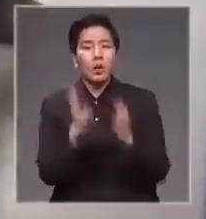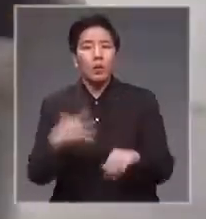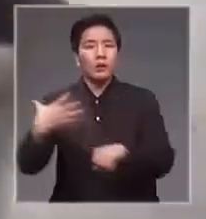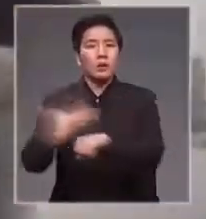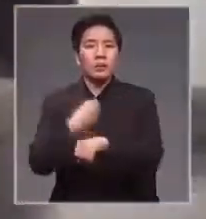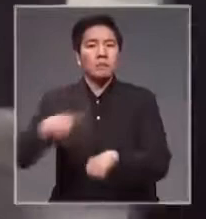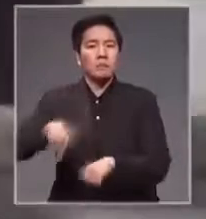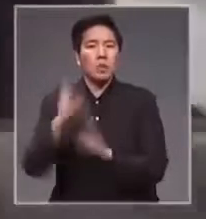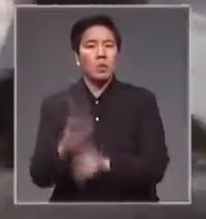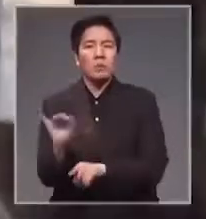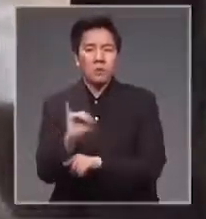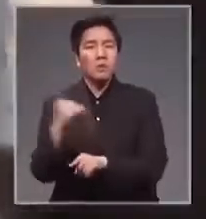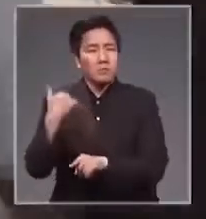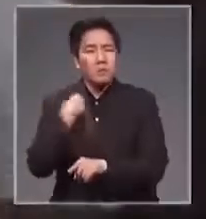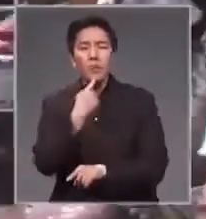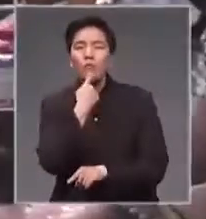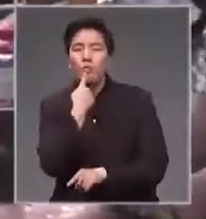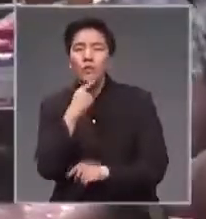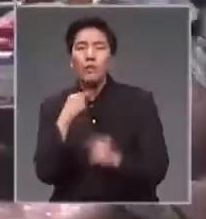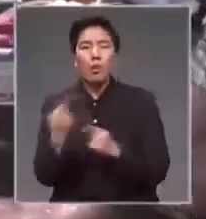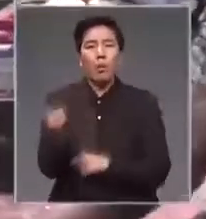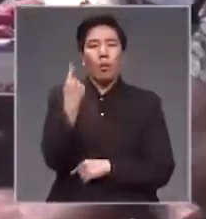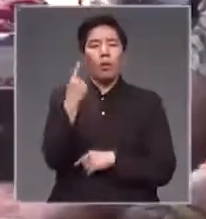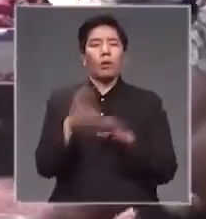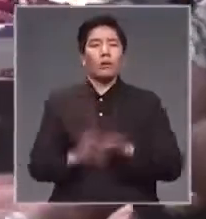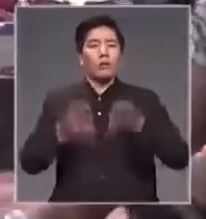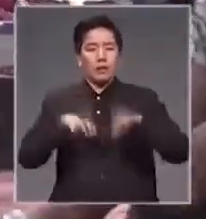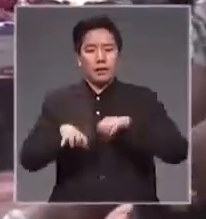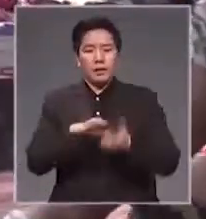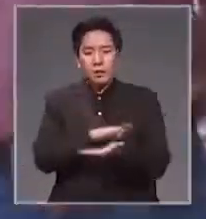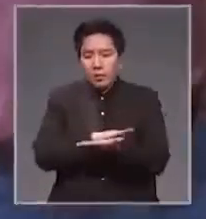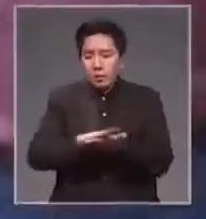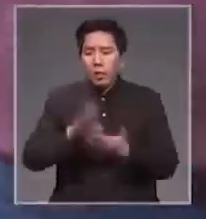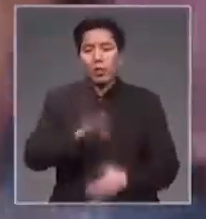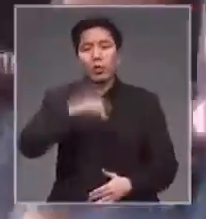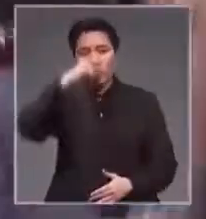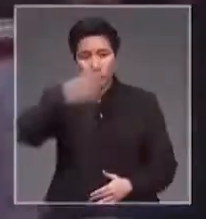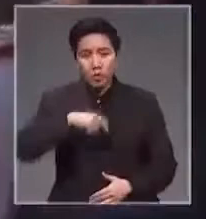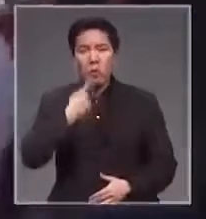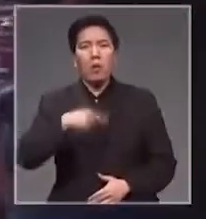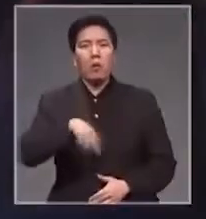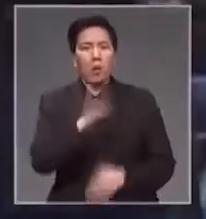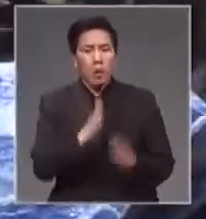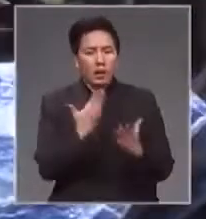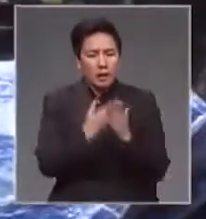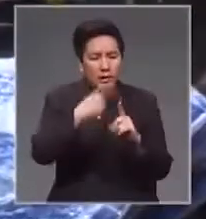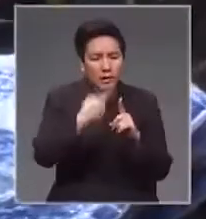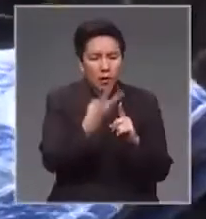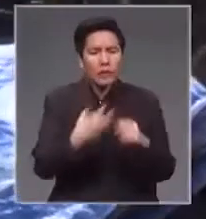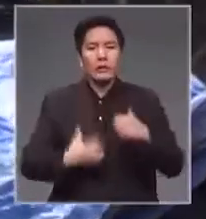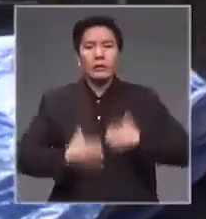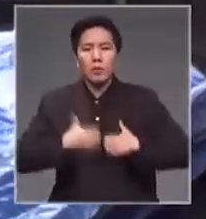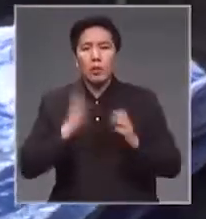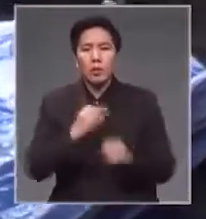นะครับออกมาพูดบิดเบือนโจมตีนโยบายการจัดระเบียบบ้านเมืองว่าสร้างความลำบากให้กับผู้มีรายได้น้อยคนหาเช้ากินค่ำเพื่อห